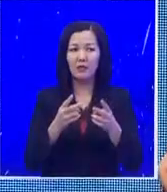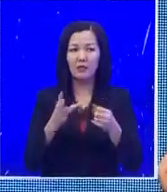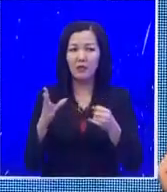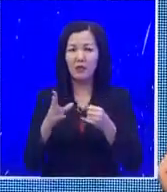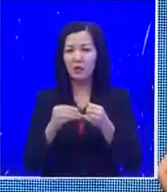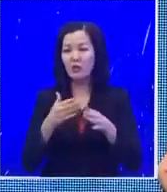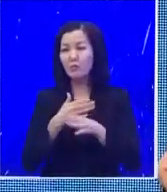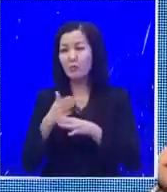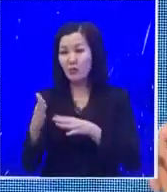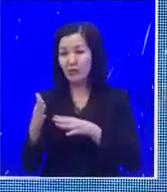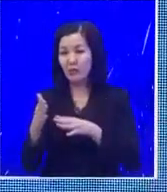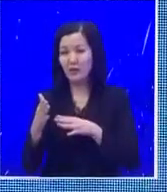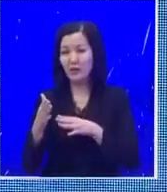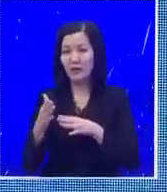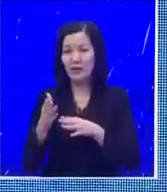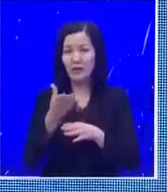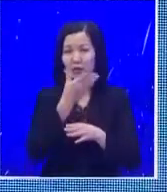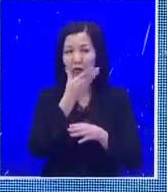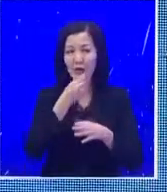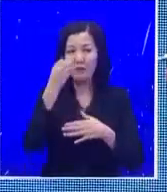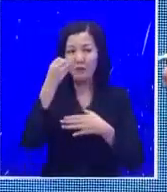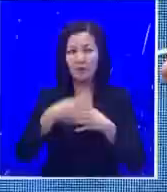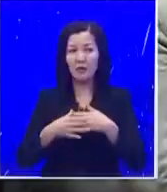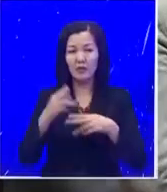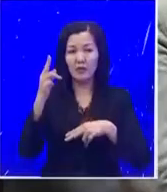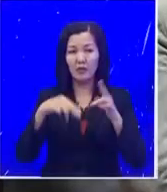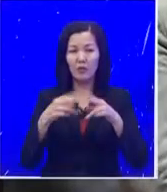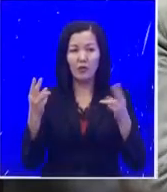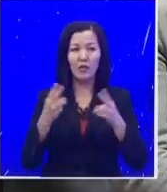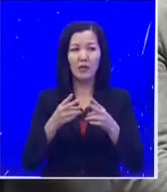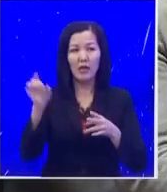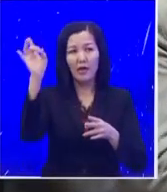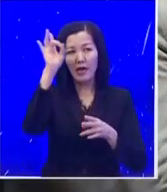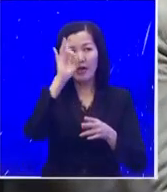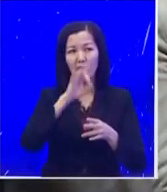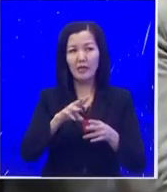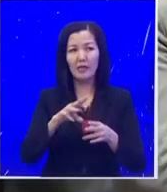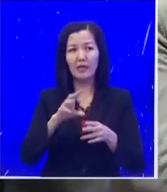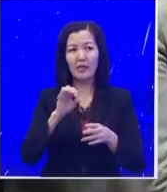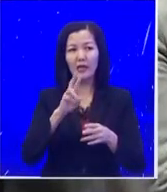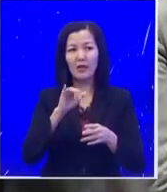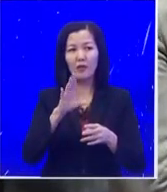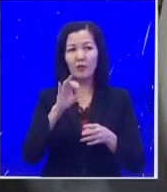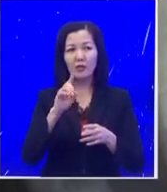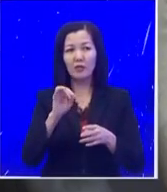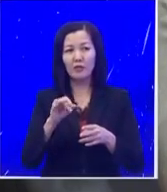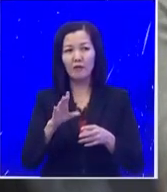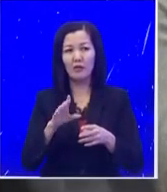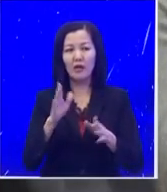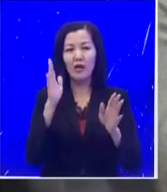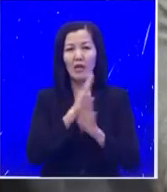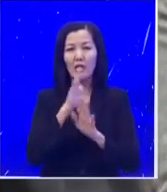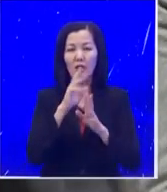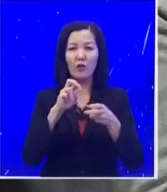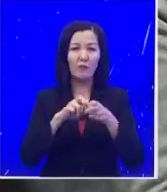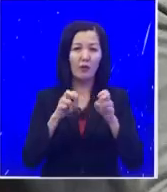берейік, жақсы жерде красивый центр НПО построим. Әйгілі Мелселеусізіптің баласы да келіпті. Экологиялық мәселелерді